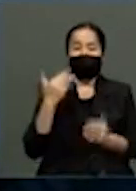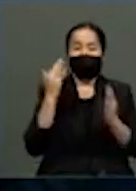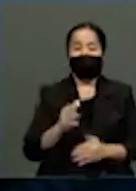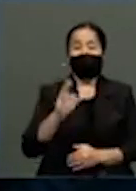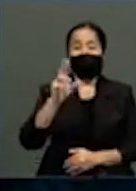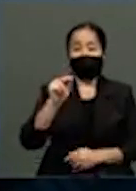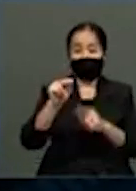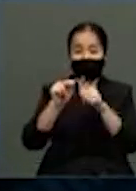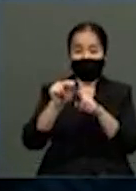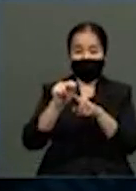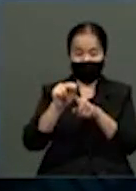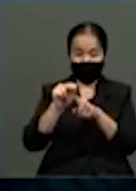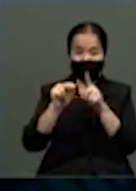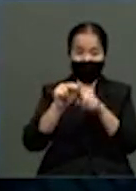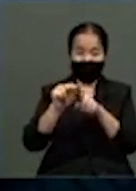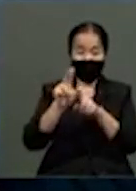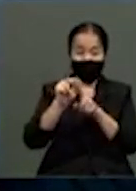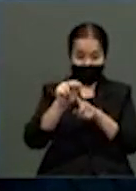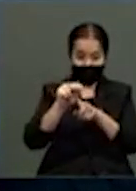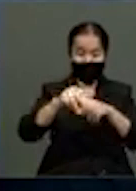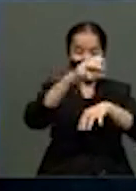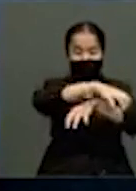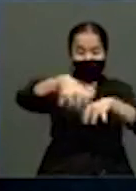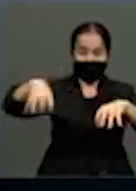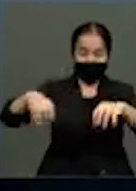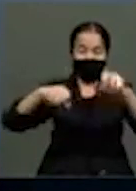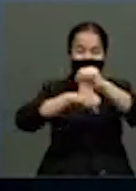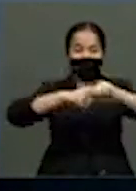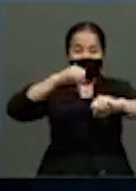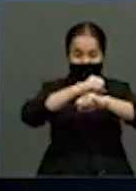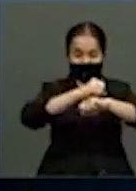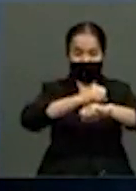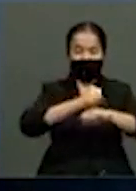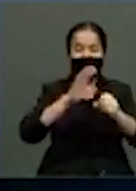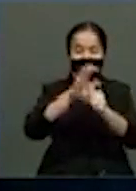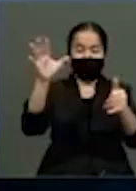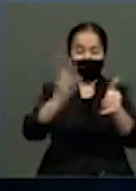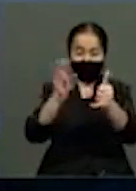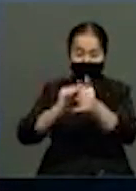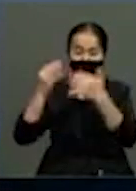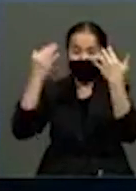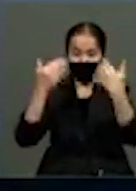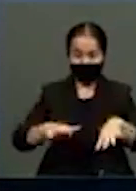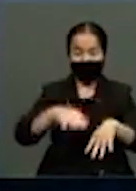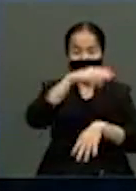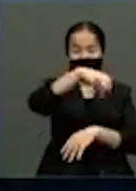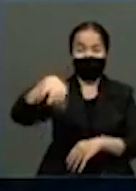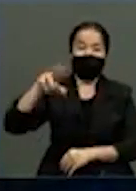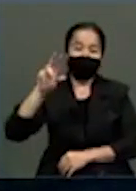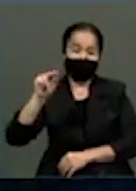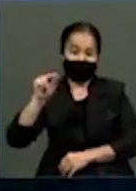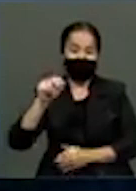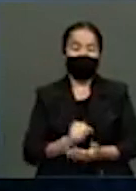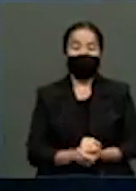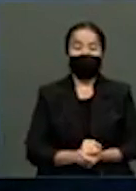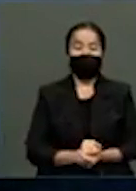30แคมป์ก่อสร้างที่เป็นกลุ่มเสี่ยงกระจายไปแต่ละกลุ่มเขตเพราะฉะนั้น30แห่งนี้ต้องเ